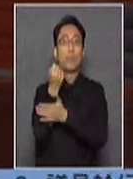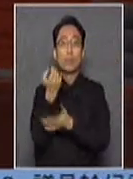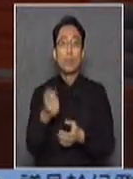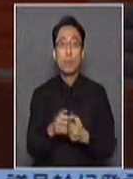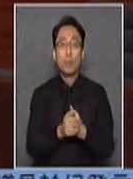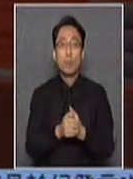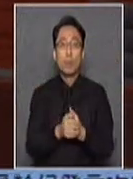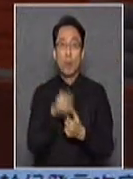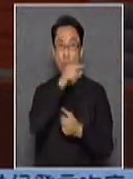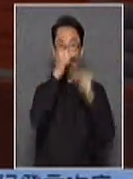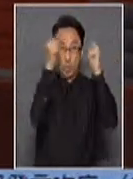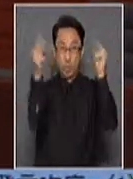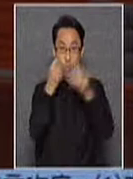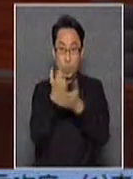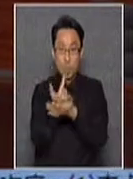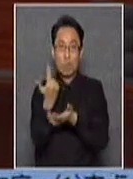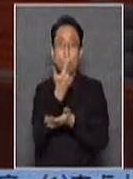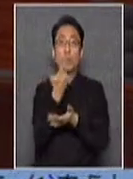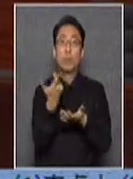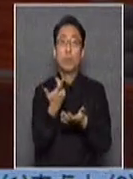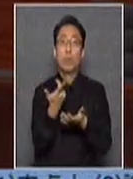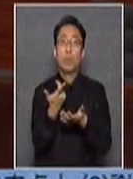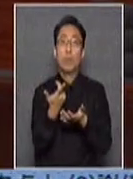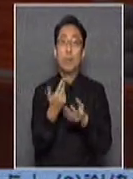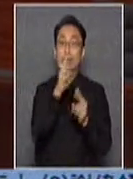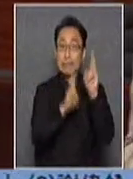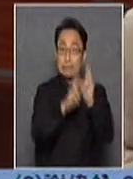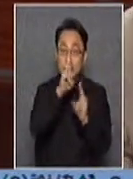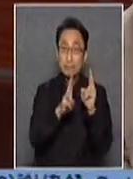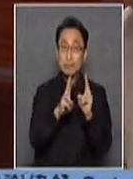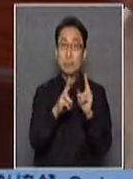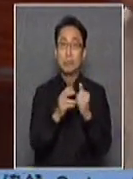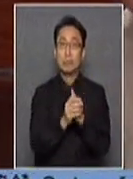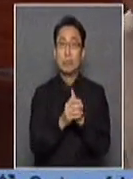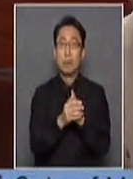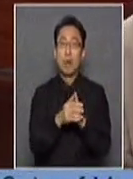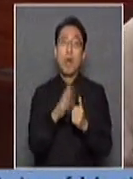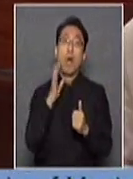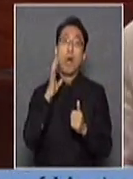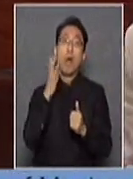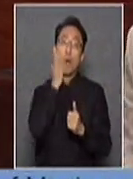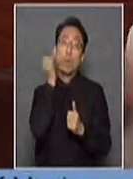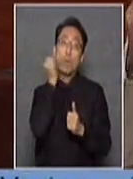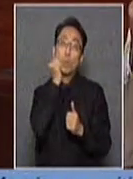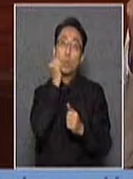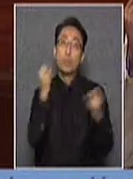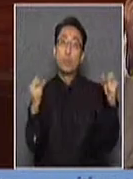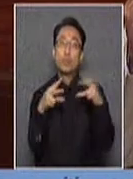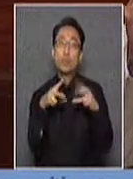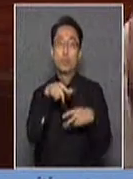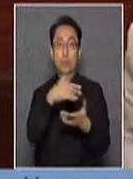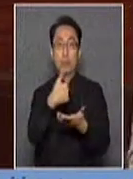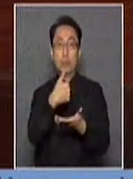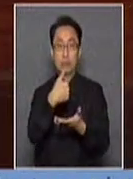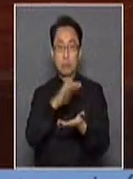又貴很多城市呢，特別這個澳洲雪梨呢已經證明是一個失敗的即經驗。所以在這一方面呢，